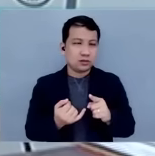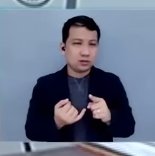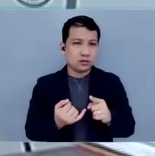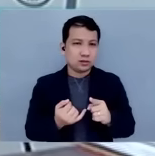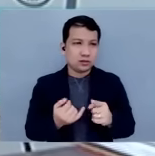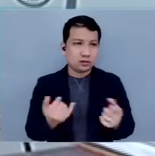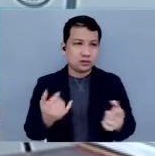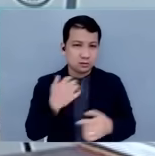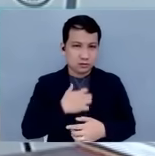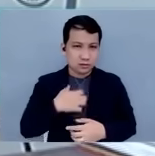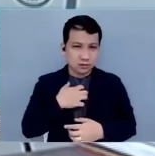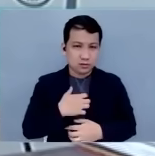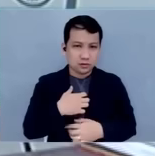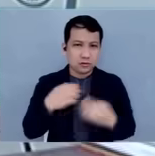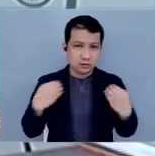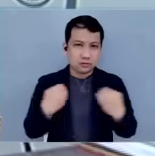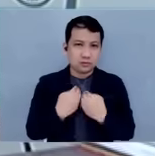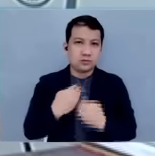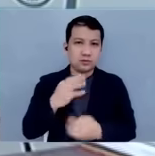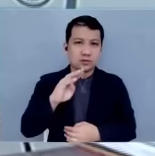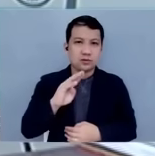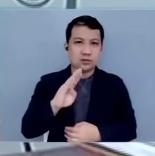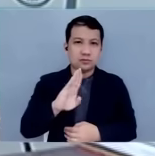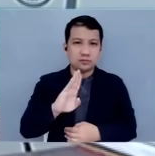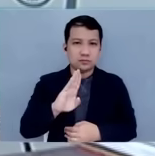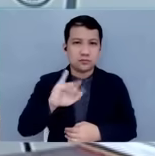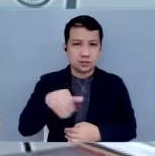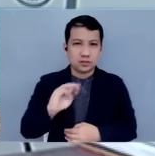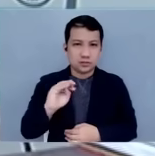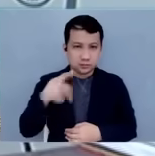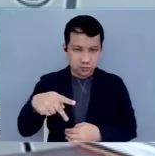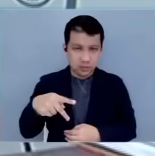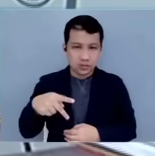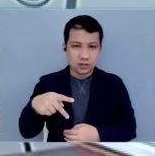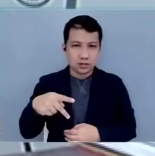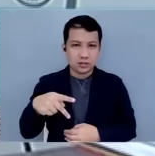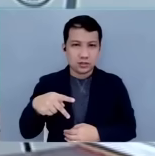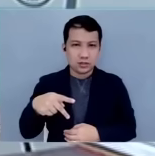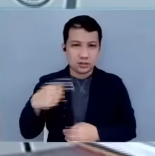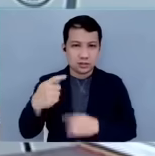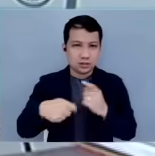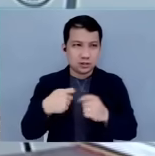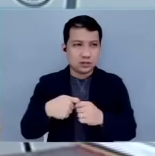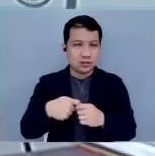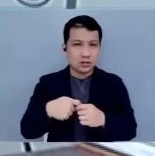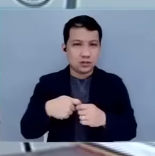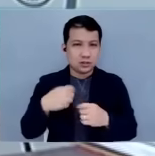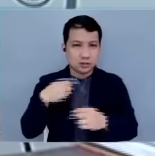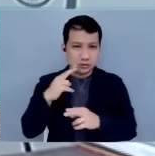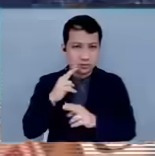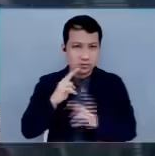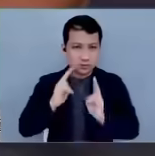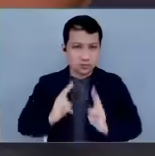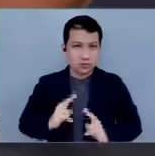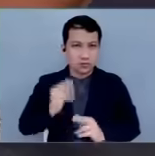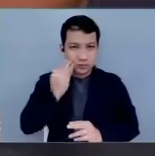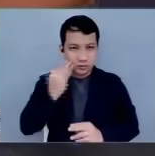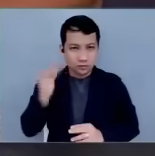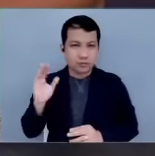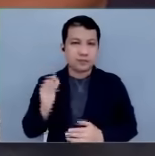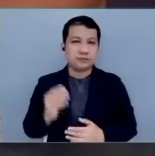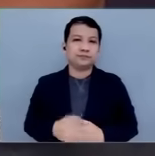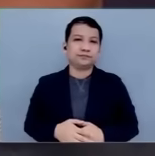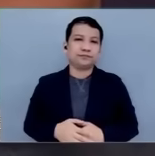complainant natin is member ng BJMP. Samantalang naka-type B uniform kasi yung ano natin. Pauwi na kasi siya eh.